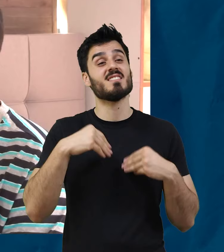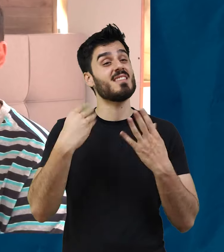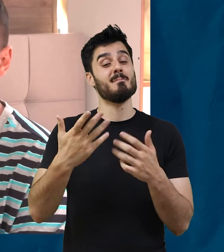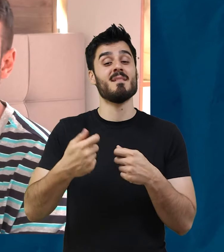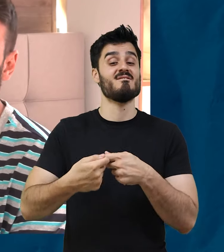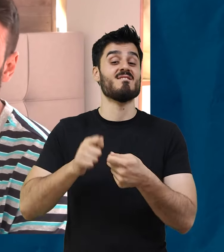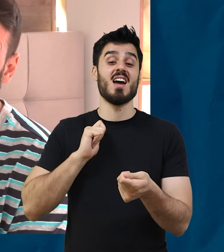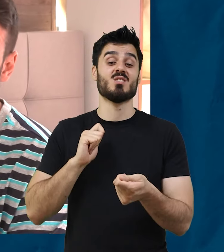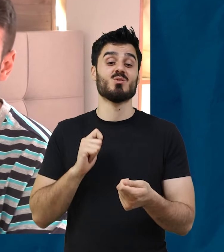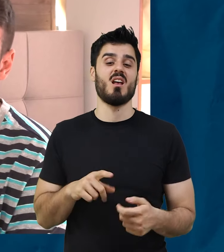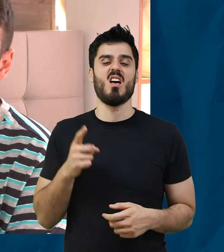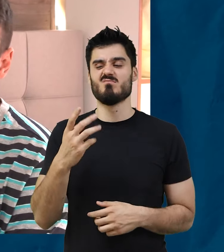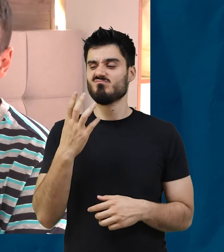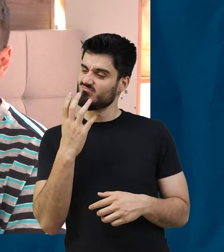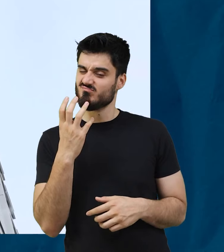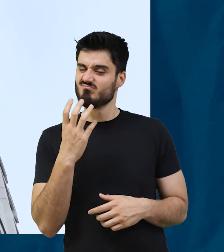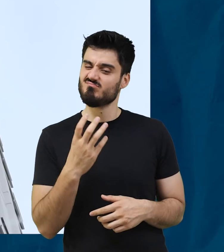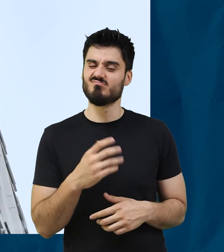фактура.